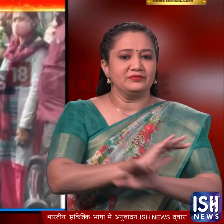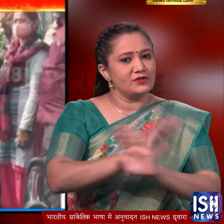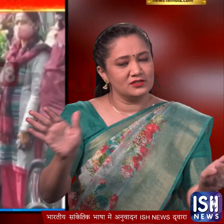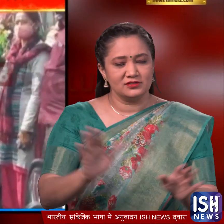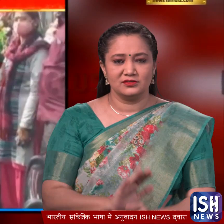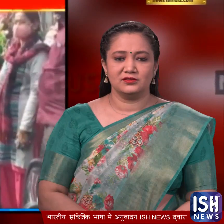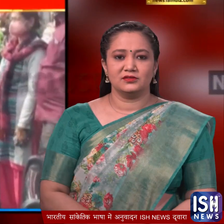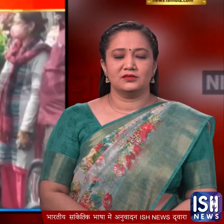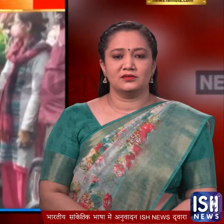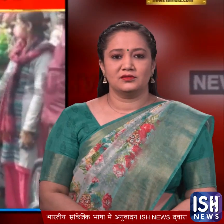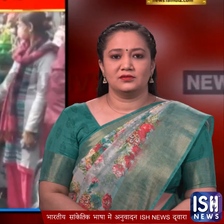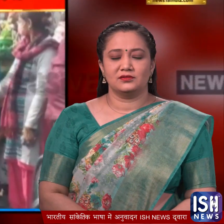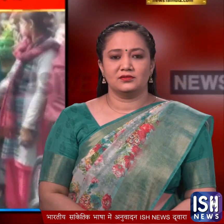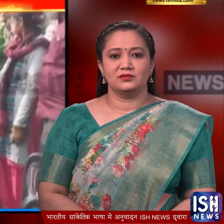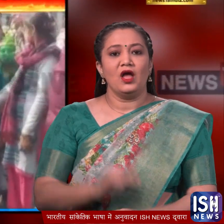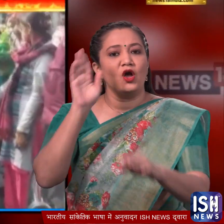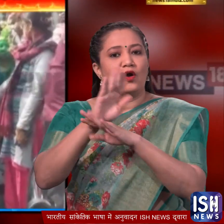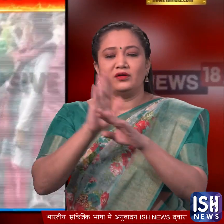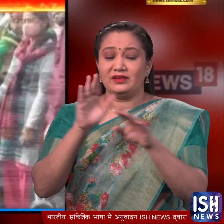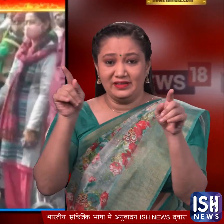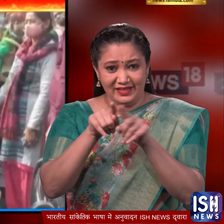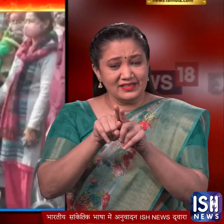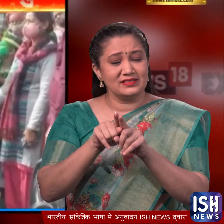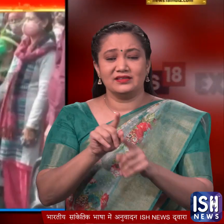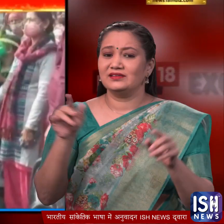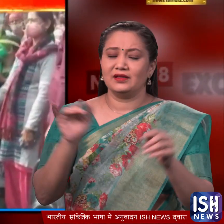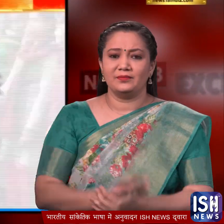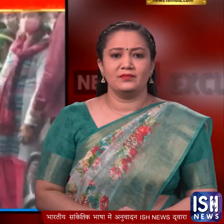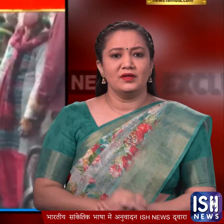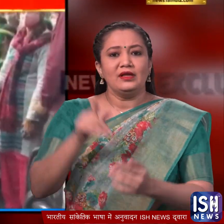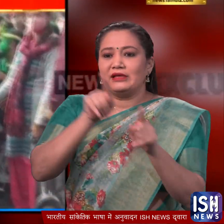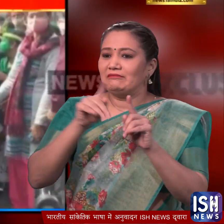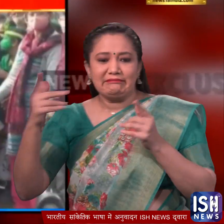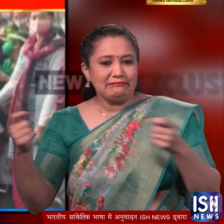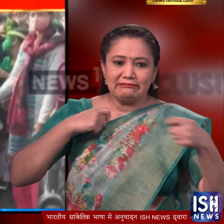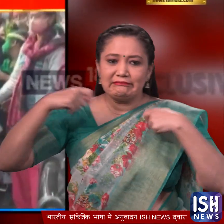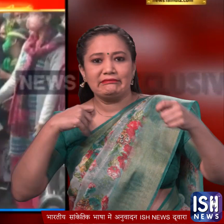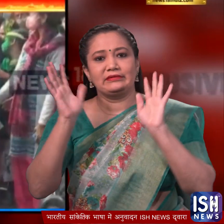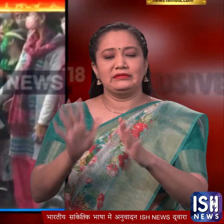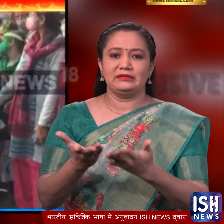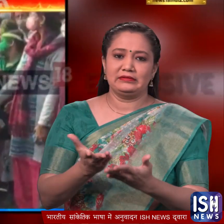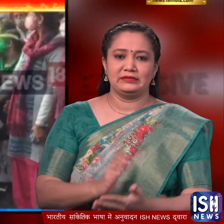भोकाट्टा बाय द पीपल एंड कांग्रेस द सैंडविच